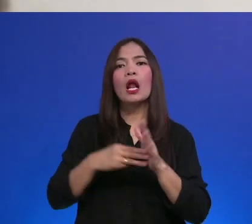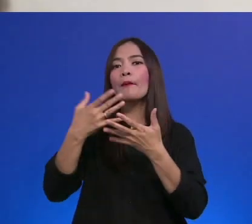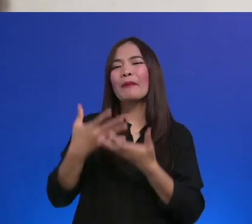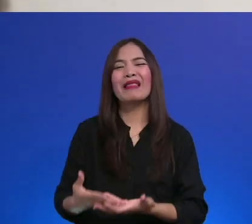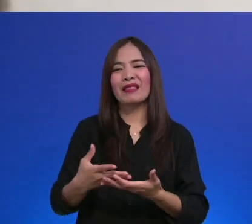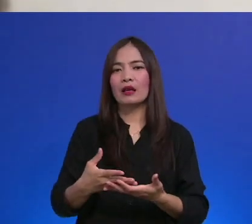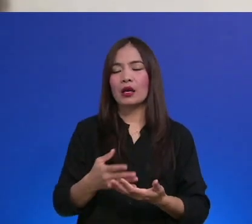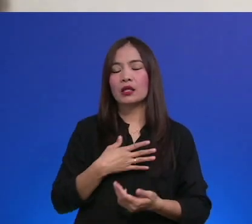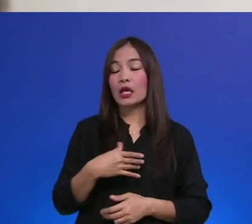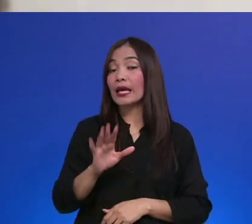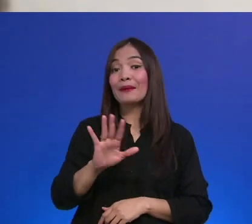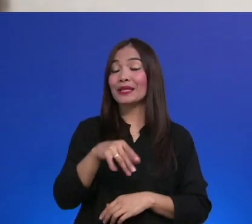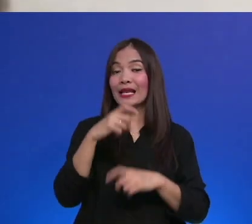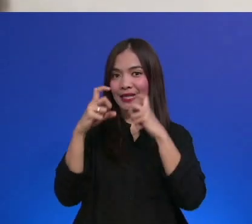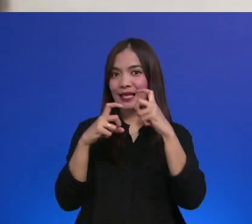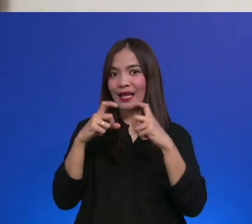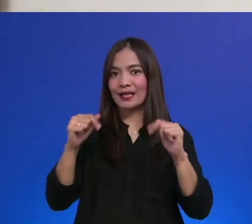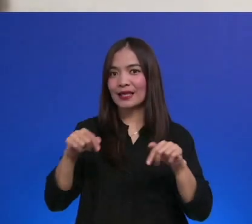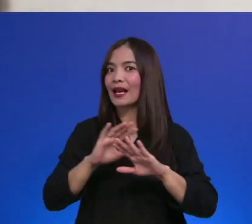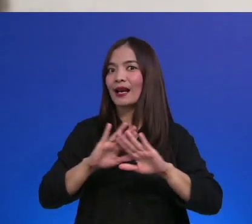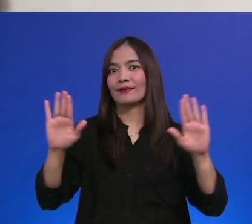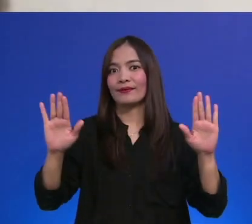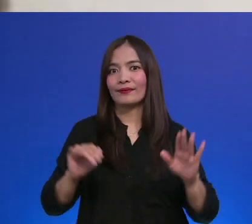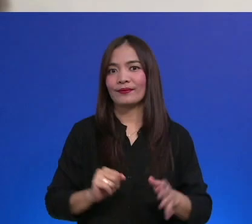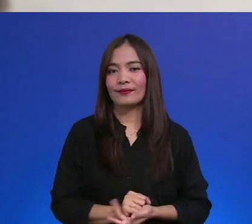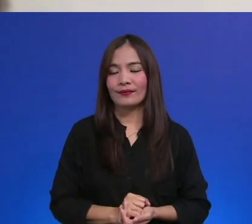mengatakan ini saudara ya